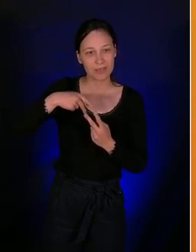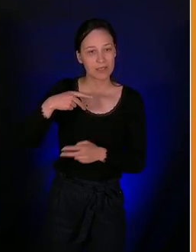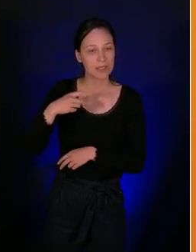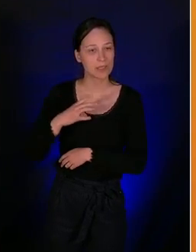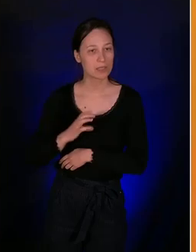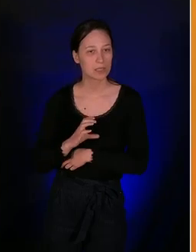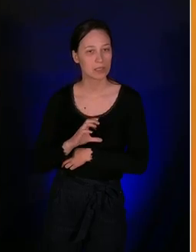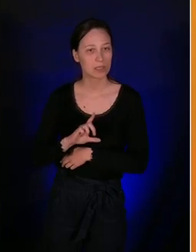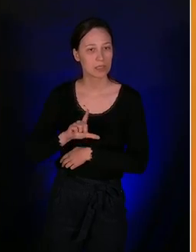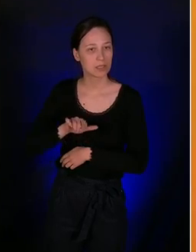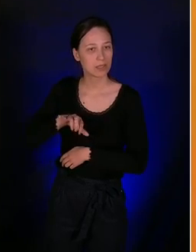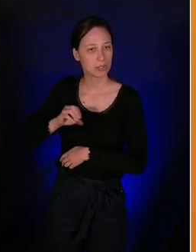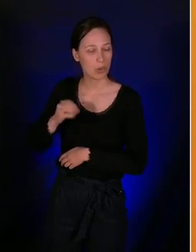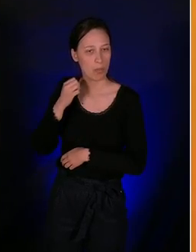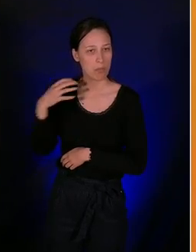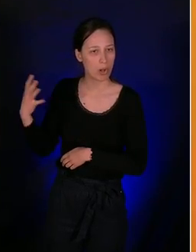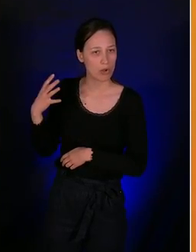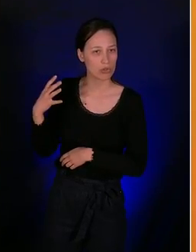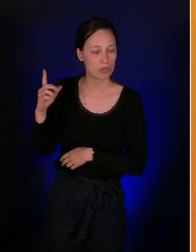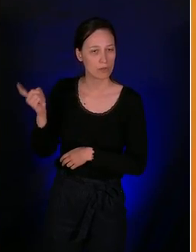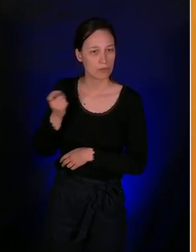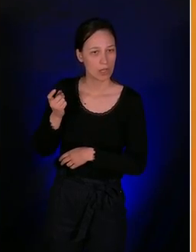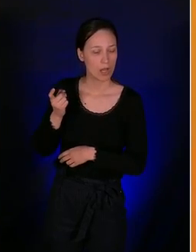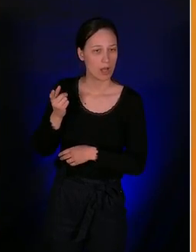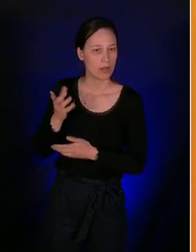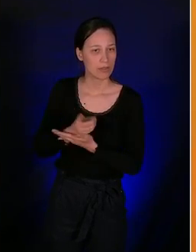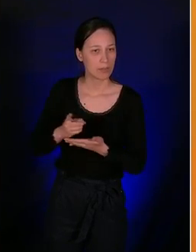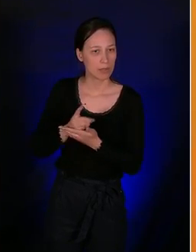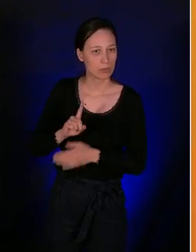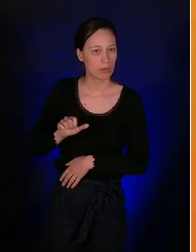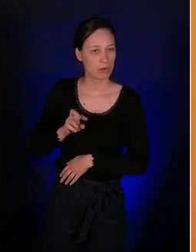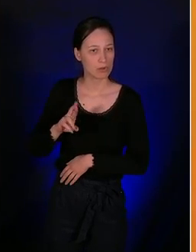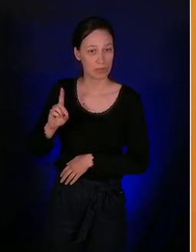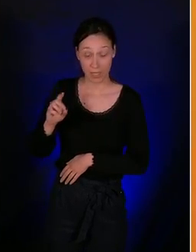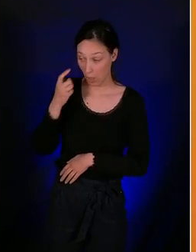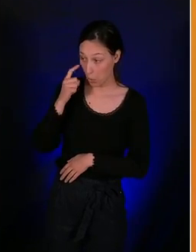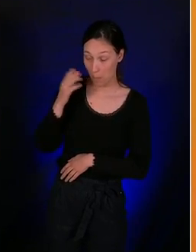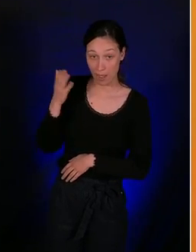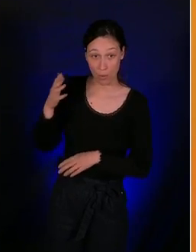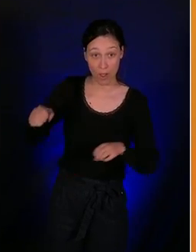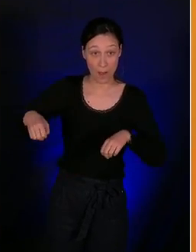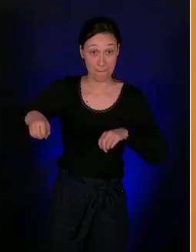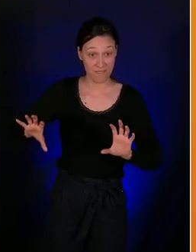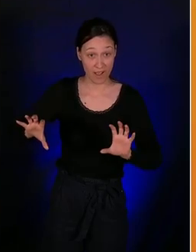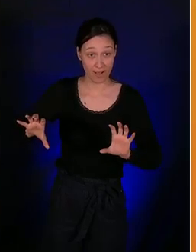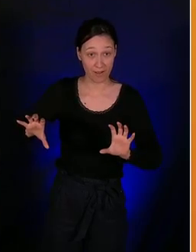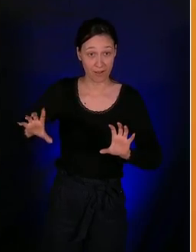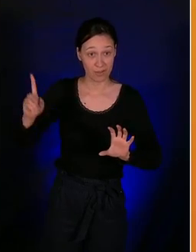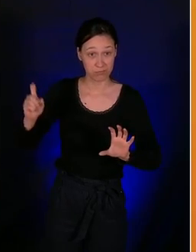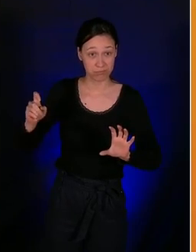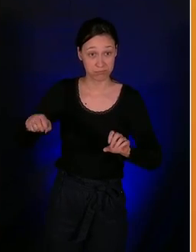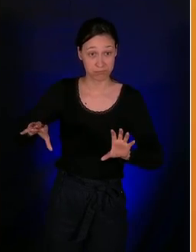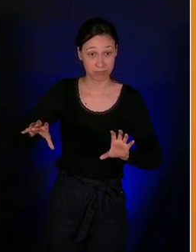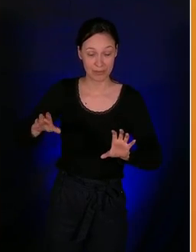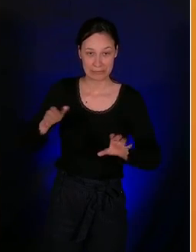EQ313BV du département du Gard, qui a ses phares allumés sur le parking, donc il faut aller l'éteindre pour pas avoir de panne de